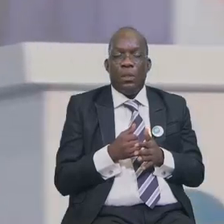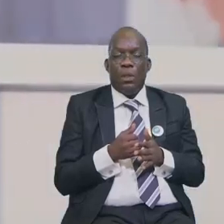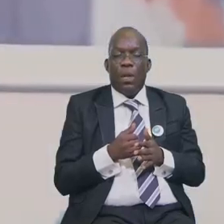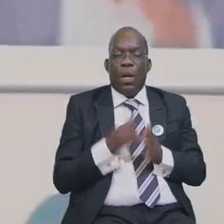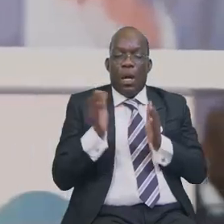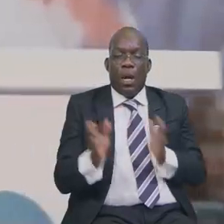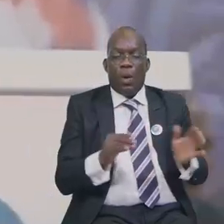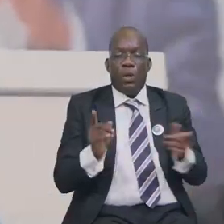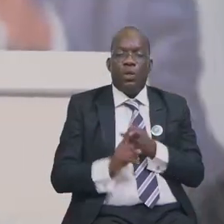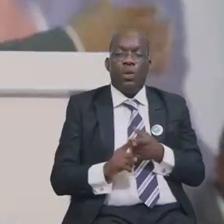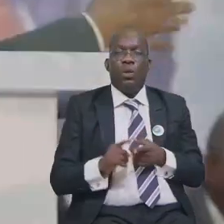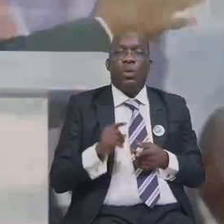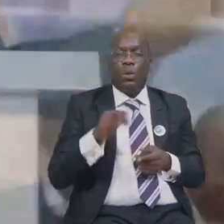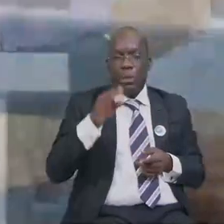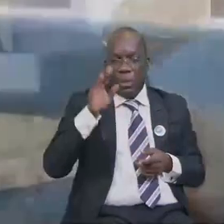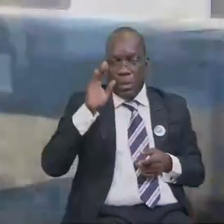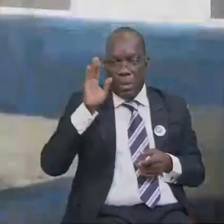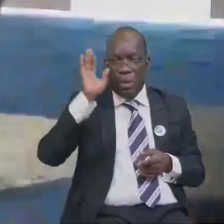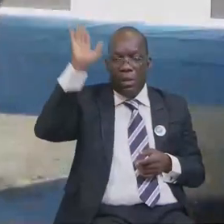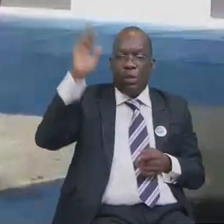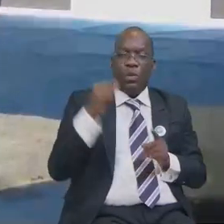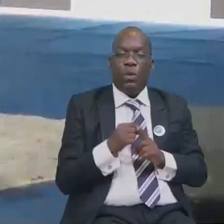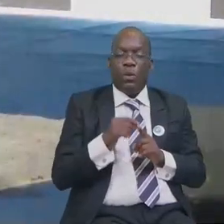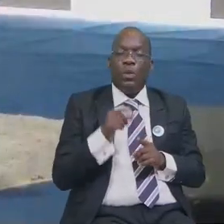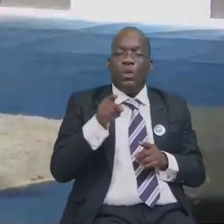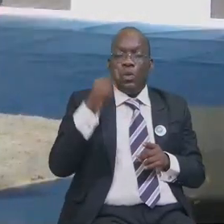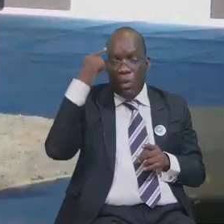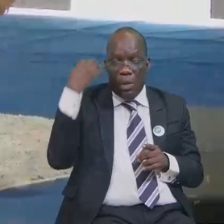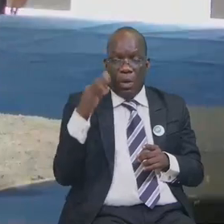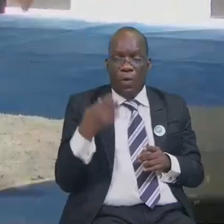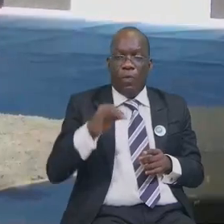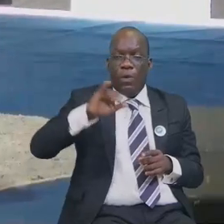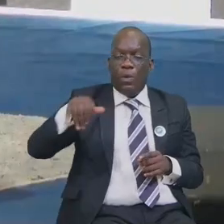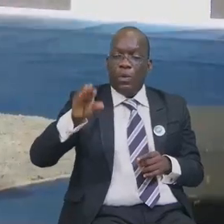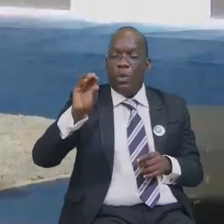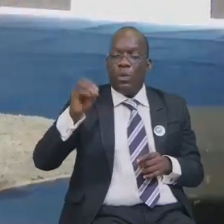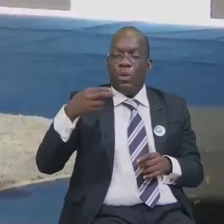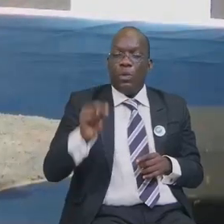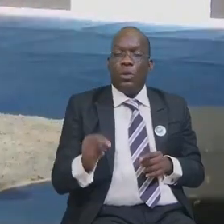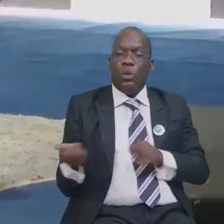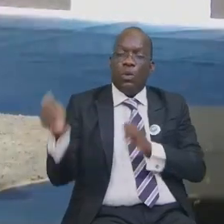regardez Jean-Baptiste, il a tout fait selon sa parole.